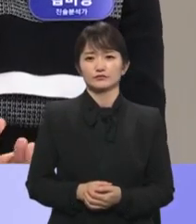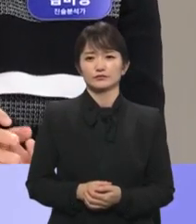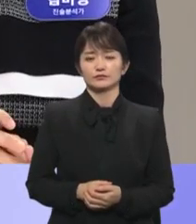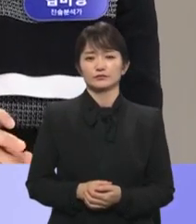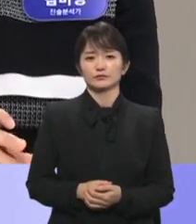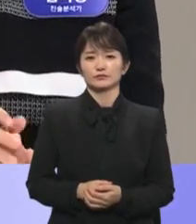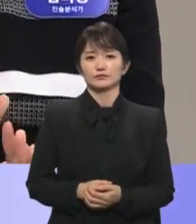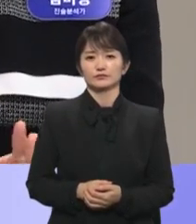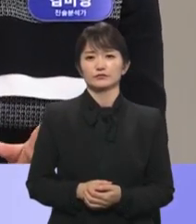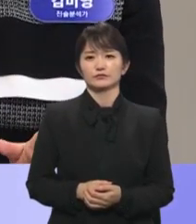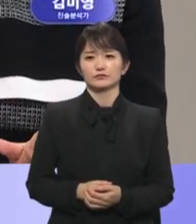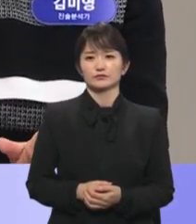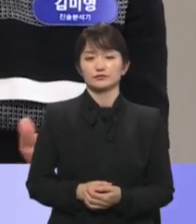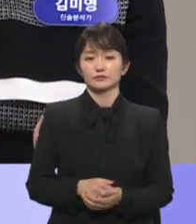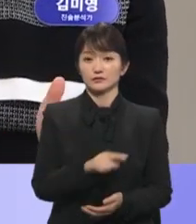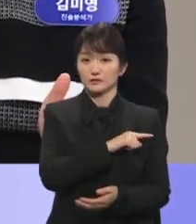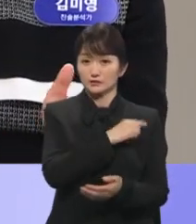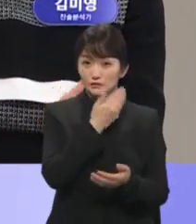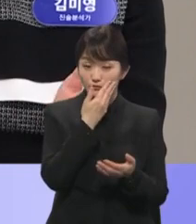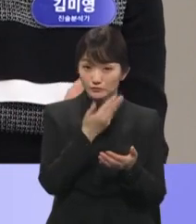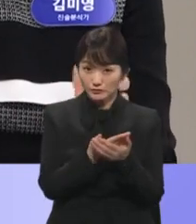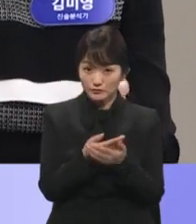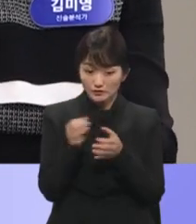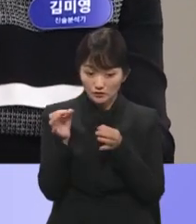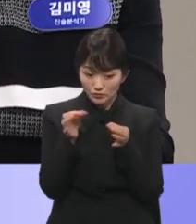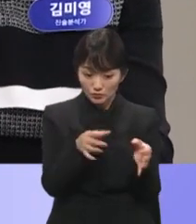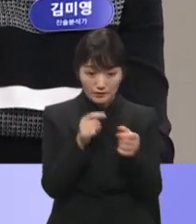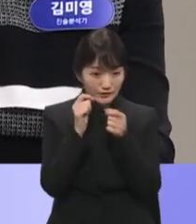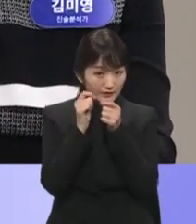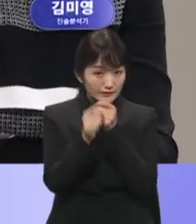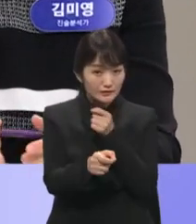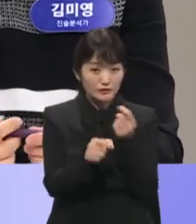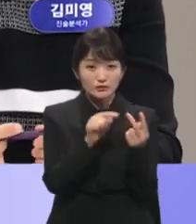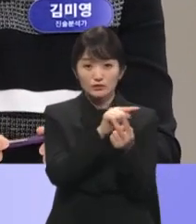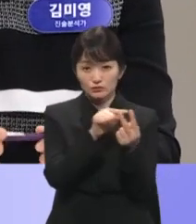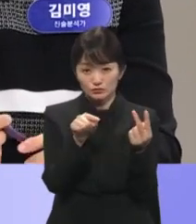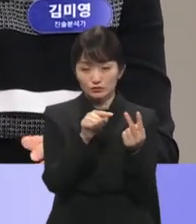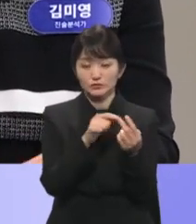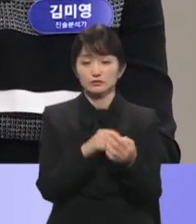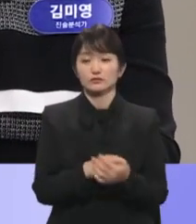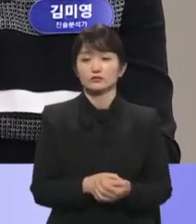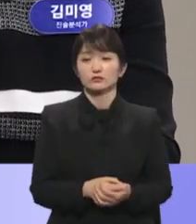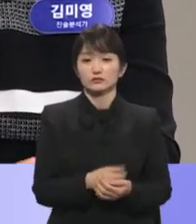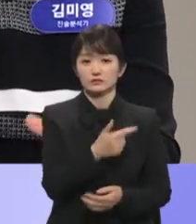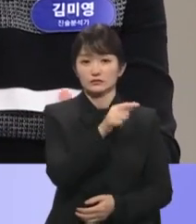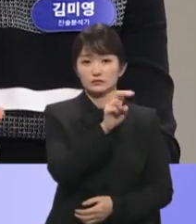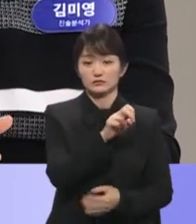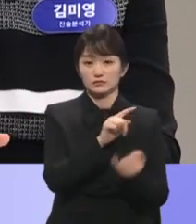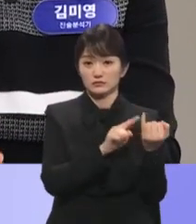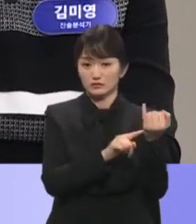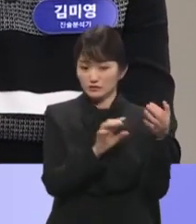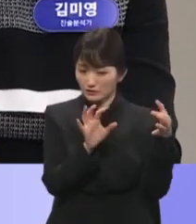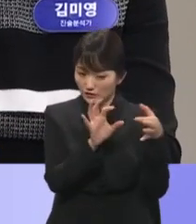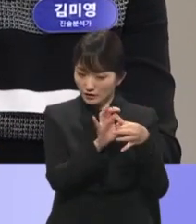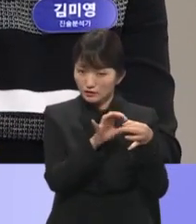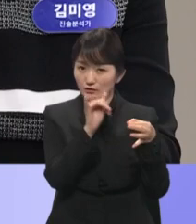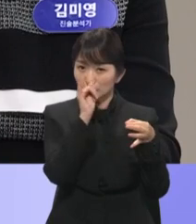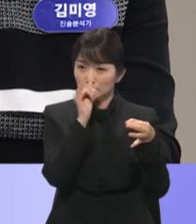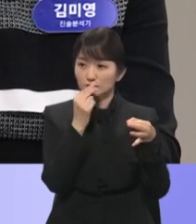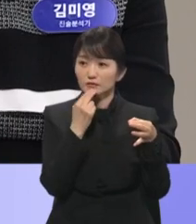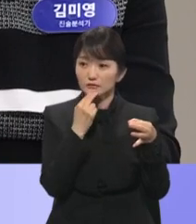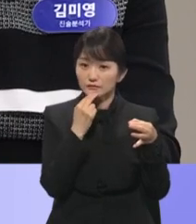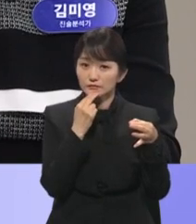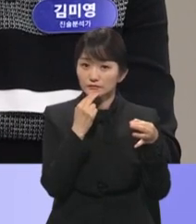우리가 여기에서 그러면 가장 핵심은 투자 사기와 관련된 부분인데 여기에 전 그 남씨가 관련이 되어 있느냐이 부분을